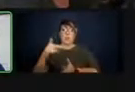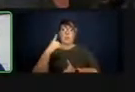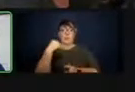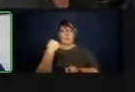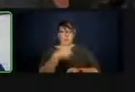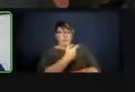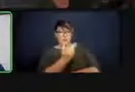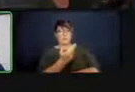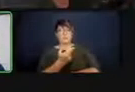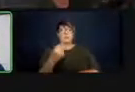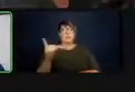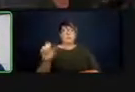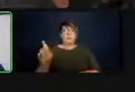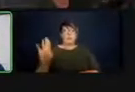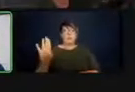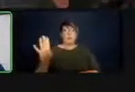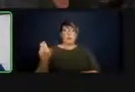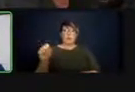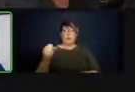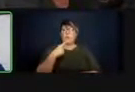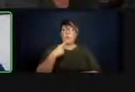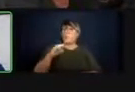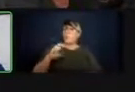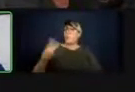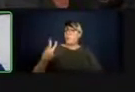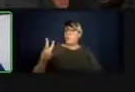kwenye mtandao, na mambo haya